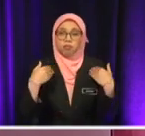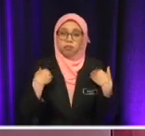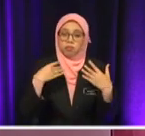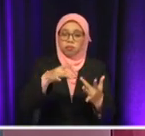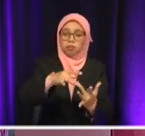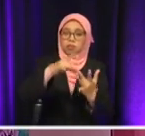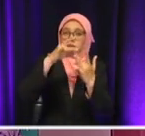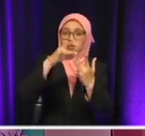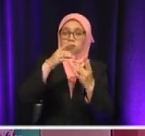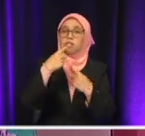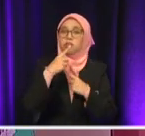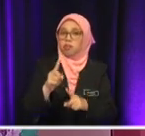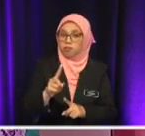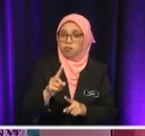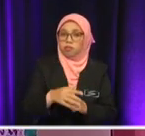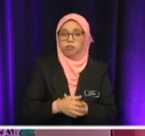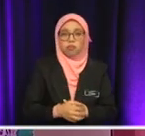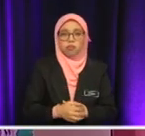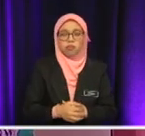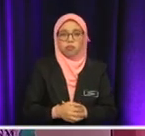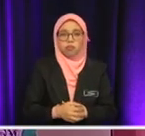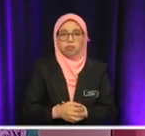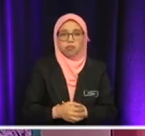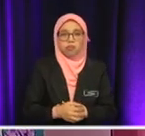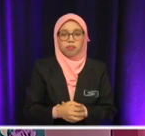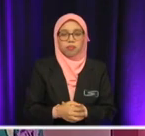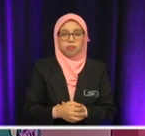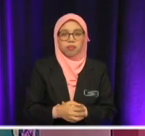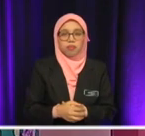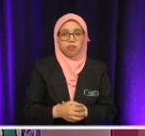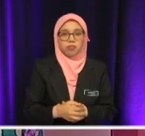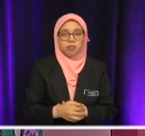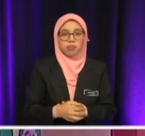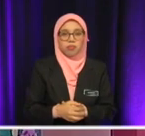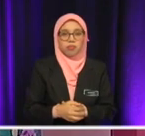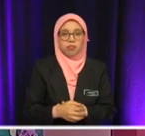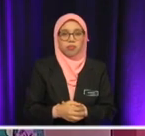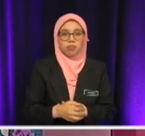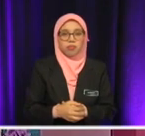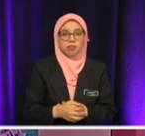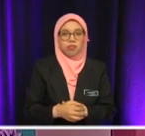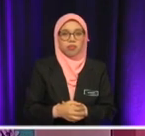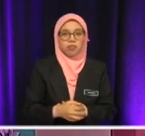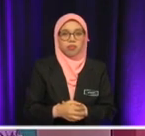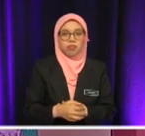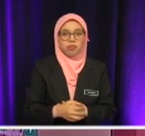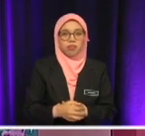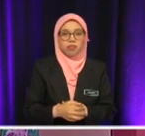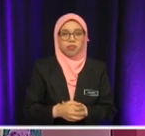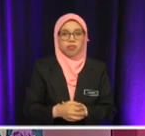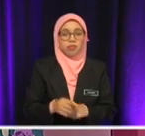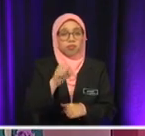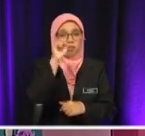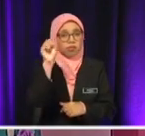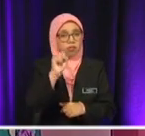jawapan, pilihlah betul atau salah. Dia bagi soalan ada pilihan jawapan, tulislah padanan A ke B ke C ke D. Dia bagi